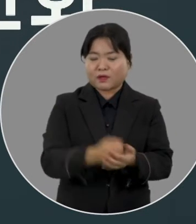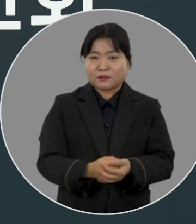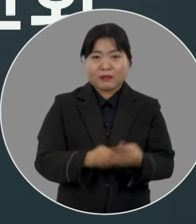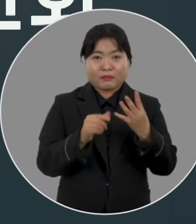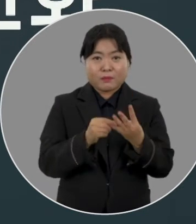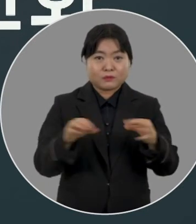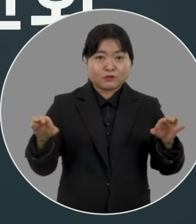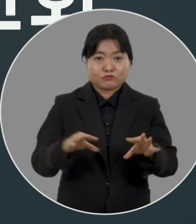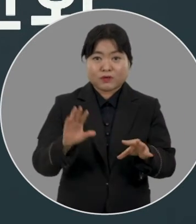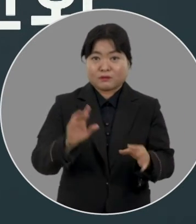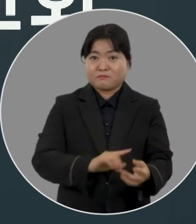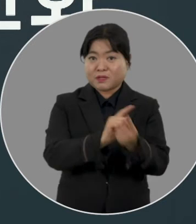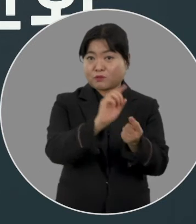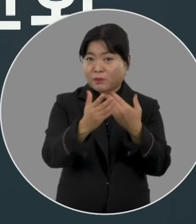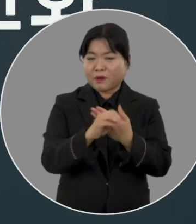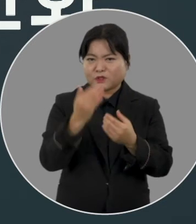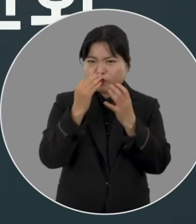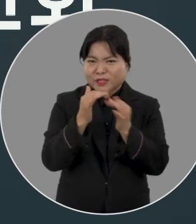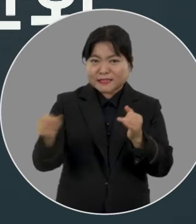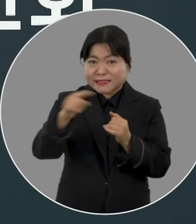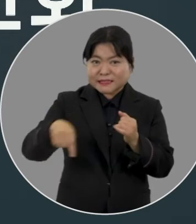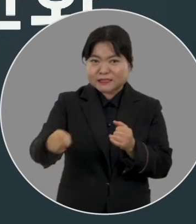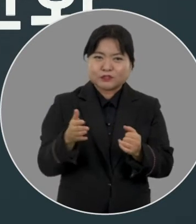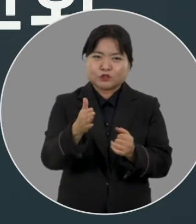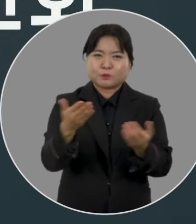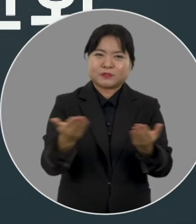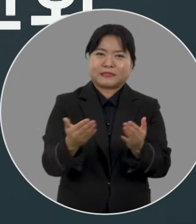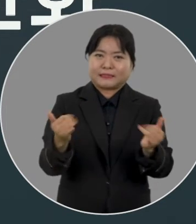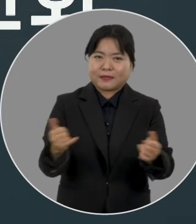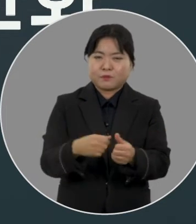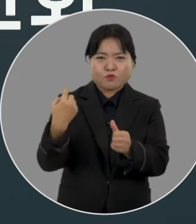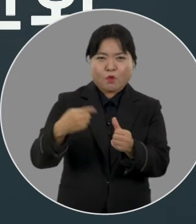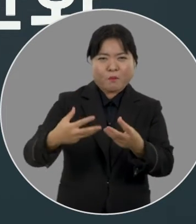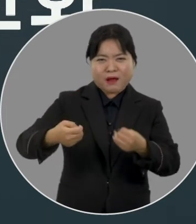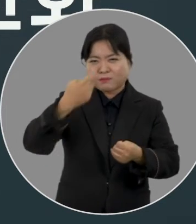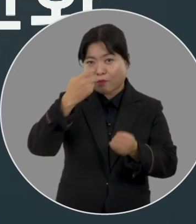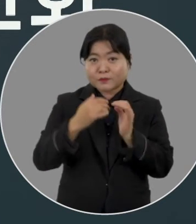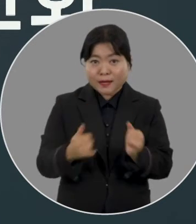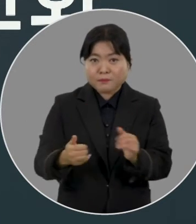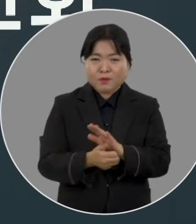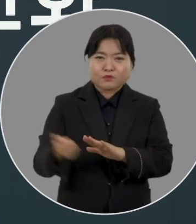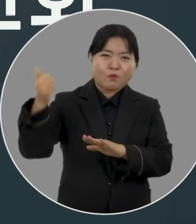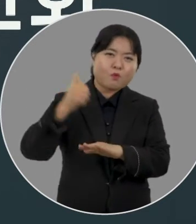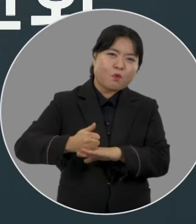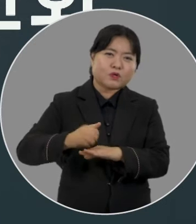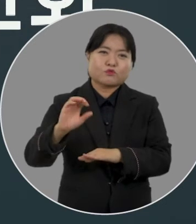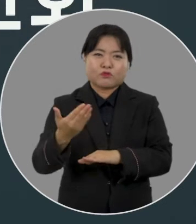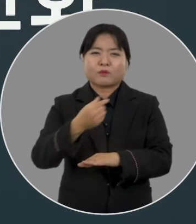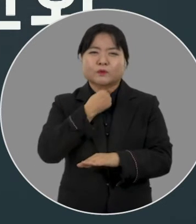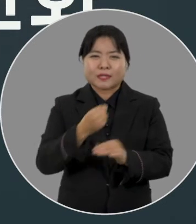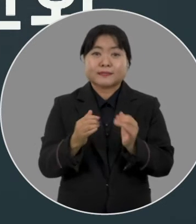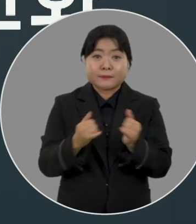이제 유대인들을 전문직 종사자, 교육 많이 받은 사람, 그 다음에 성공 무대에 올라서고자 하는